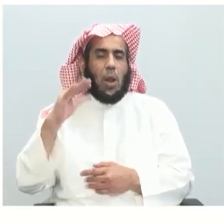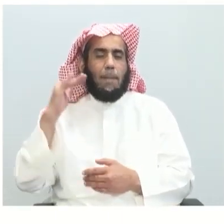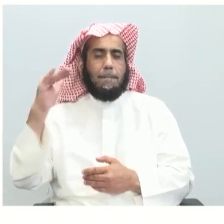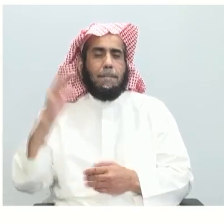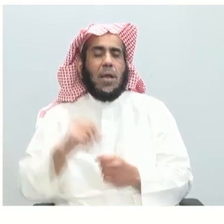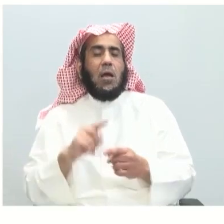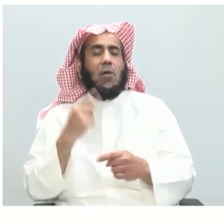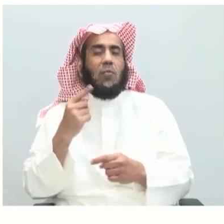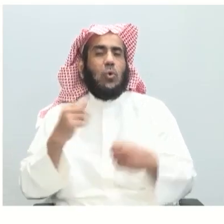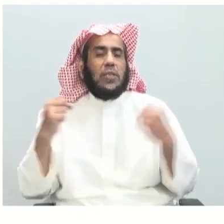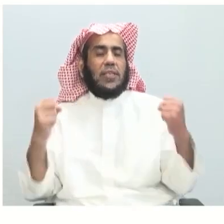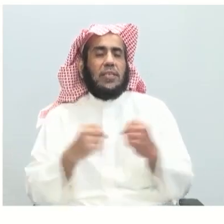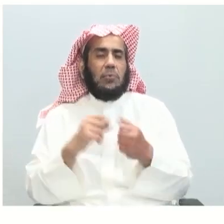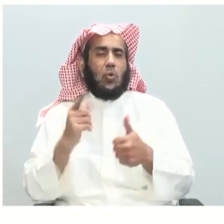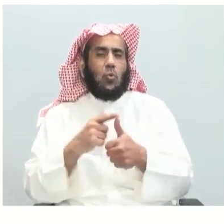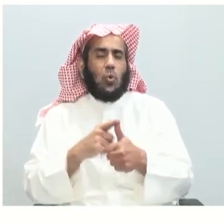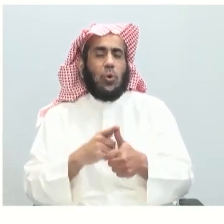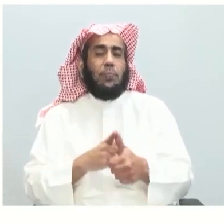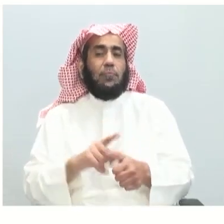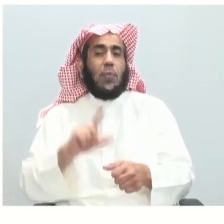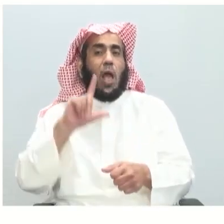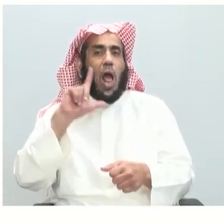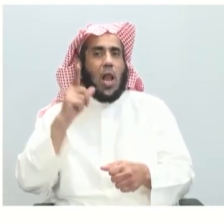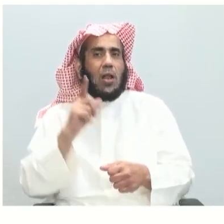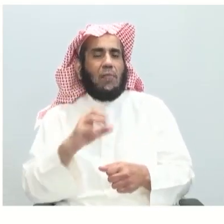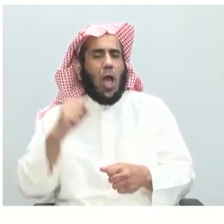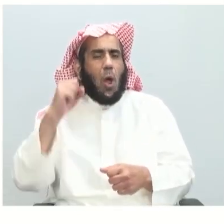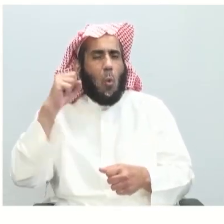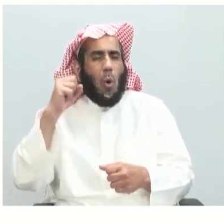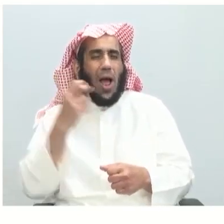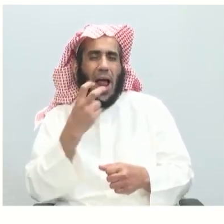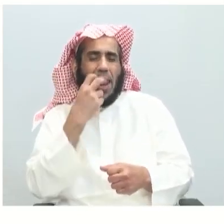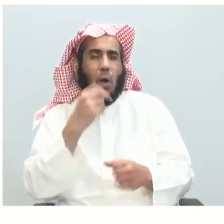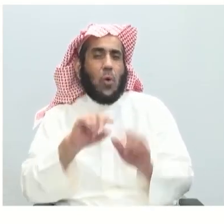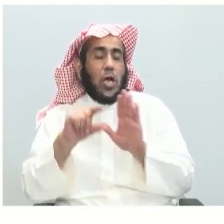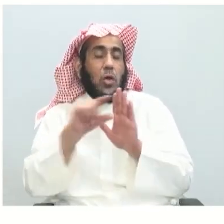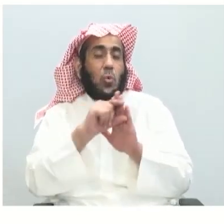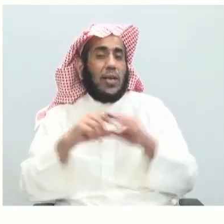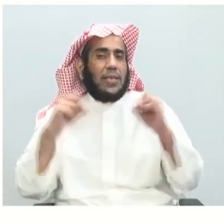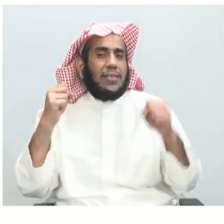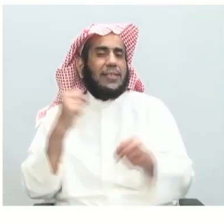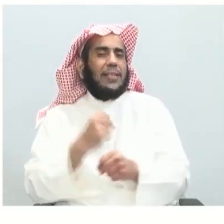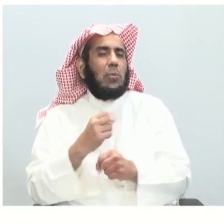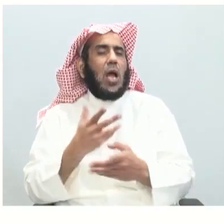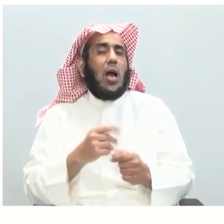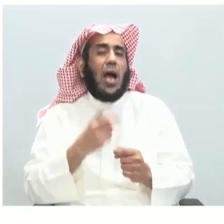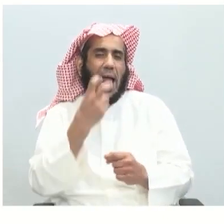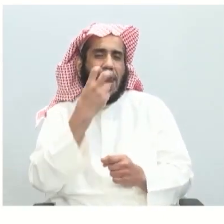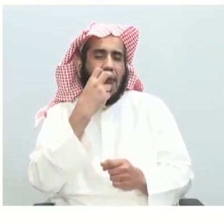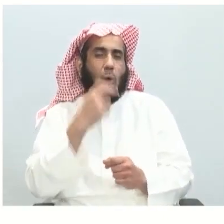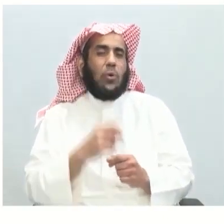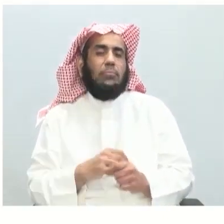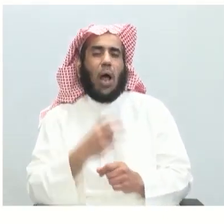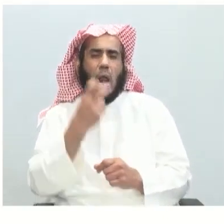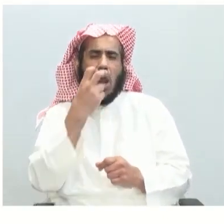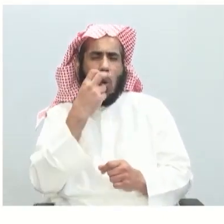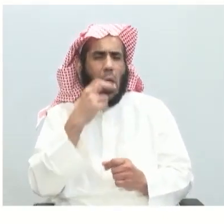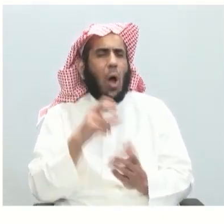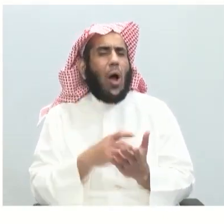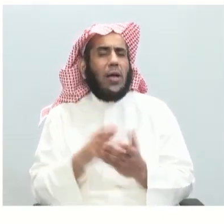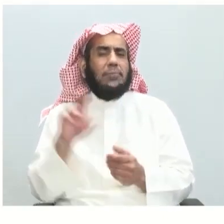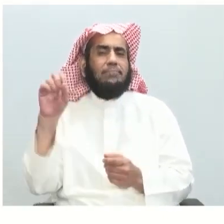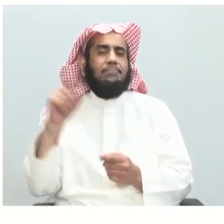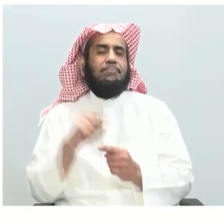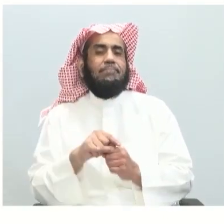في الوحده التدريبيه الاولى في الكفايه النحويه بعنوان التطبيق النحوي بعنوان تطبيق النحو